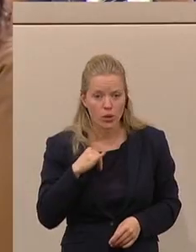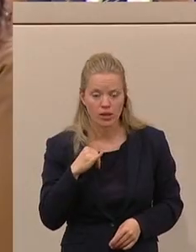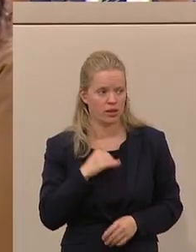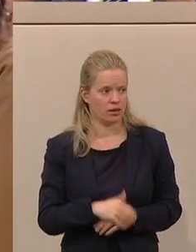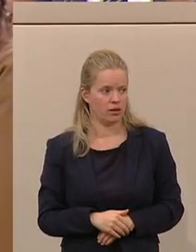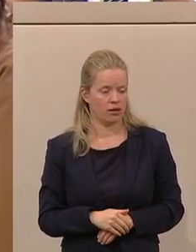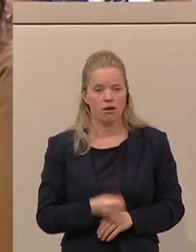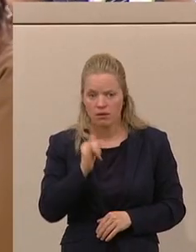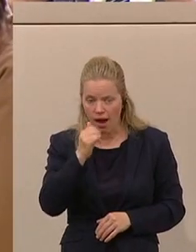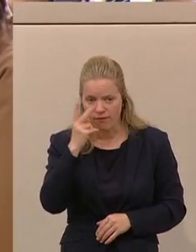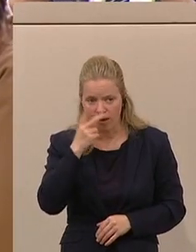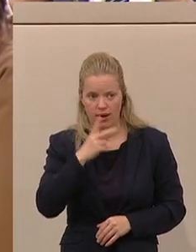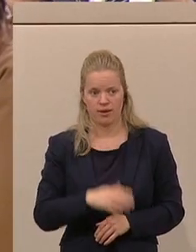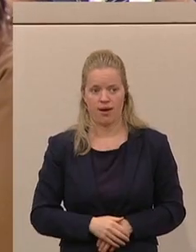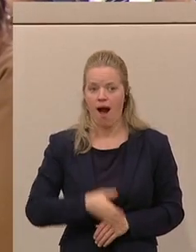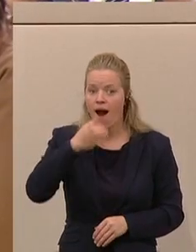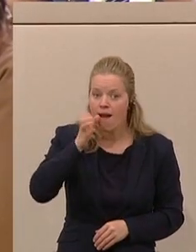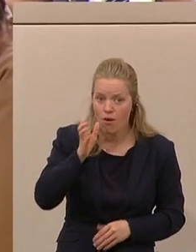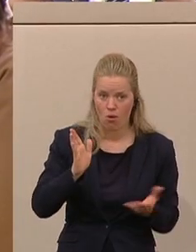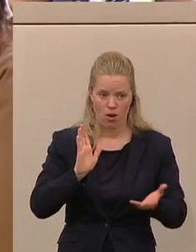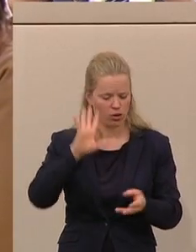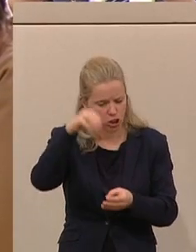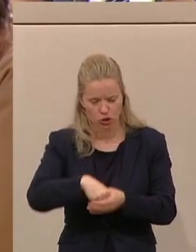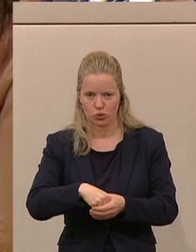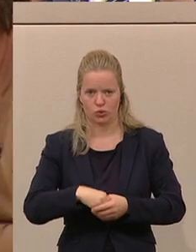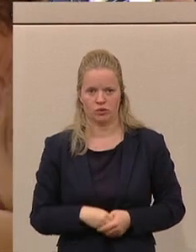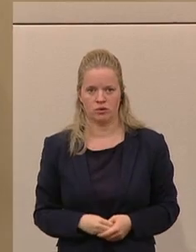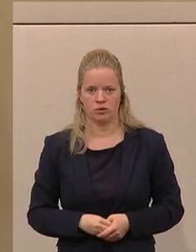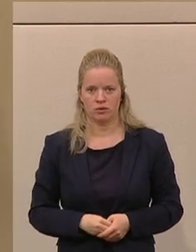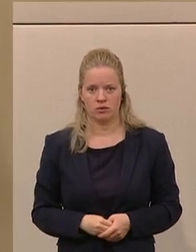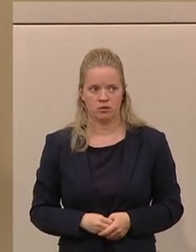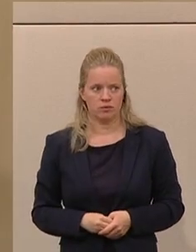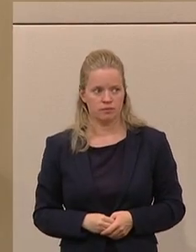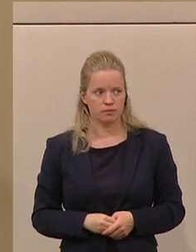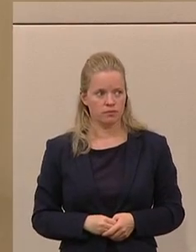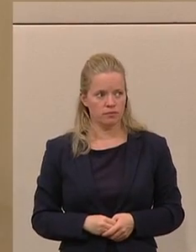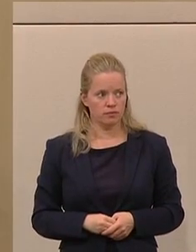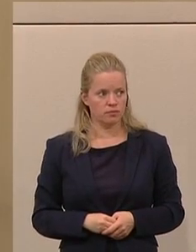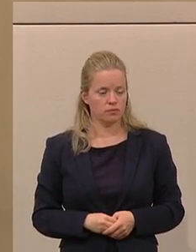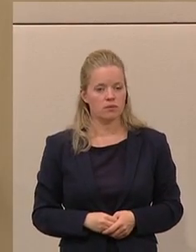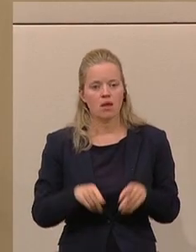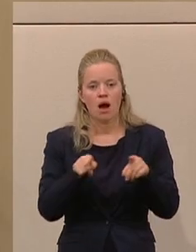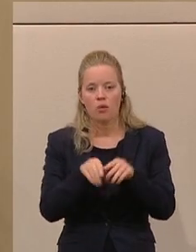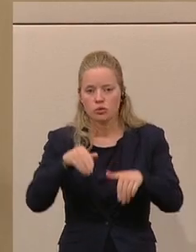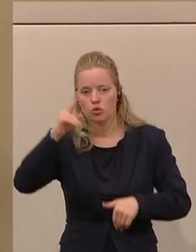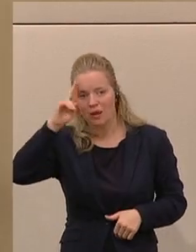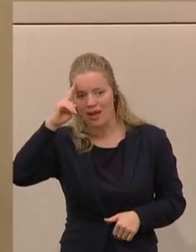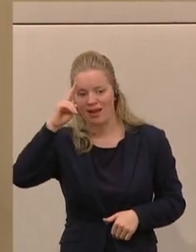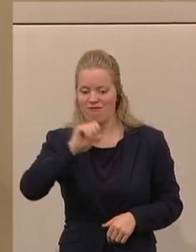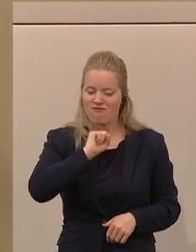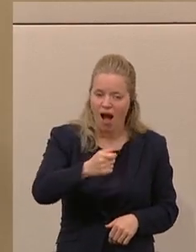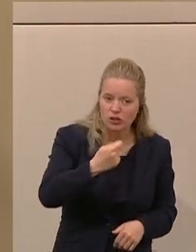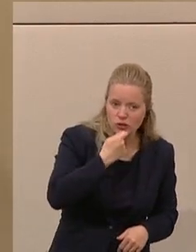ja, natürlich, Alkohol gehört dazu. Es gehört auch die Möglichkeit, darüber nachzudenken, über Fastfood